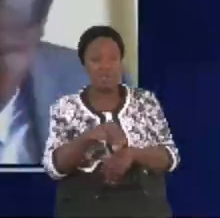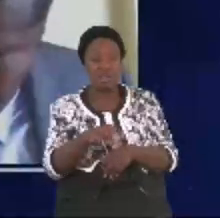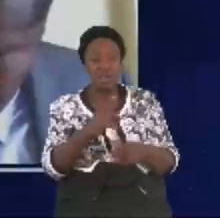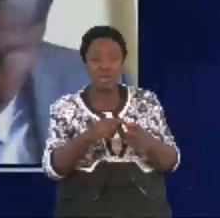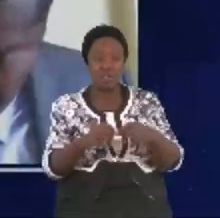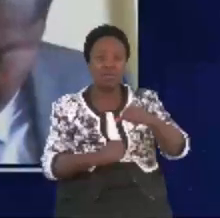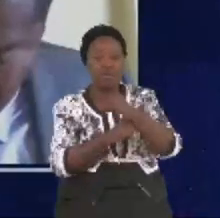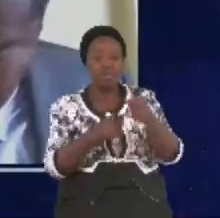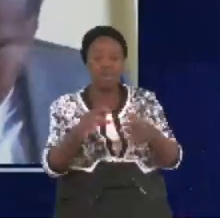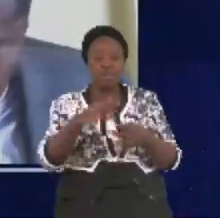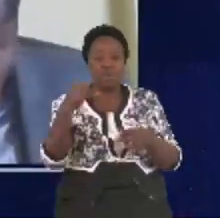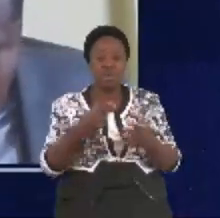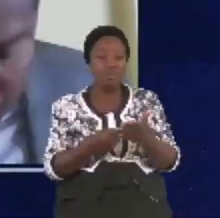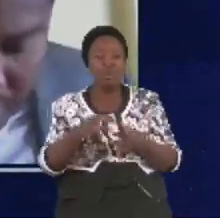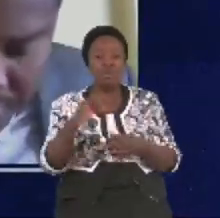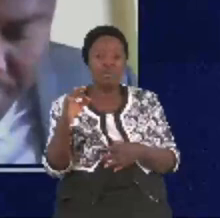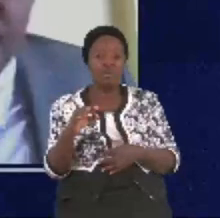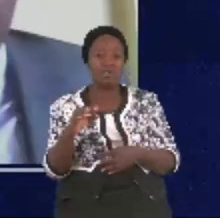qui soutient, le Saint-Esprit.